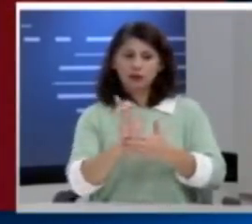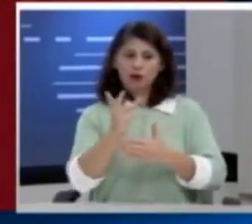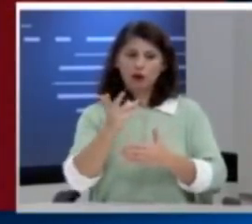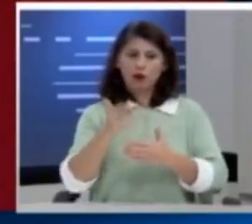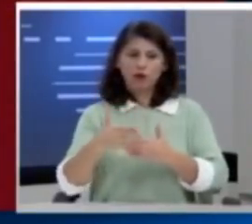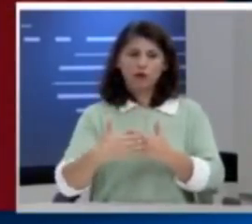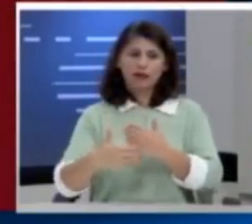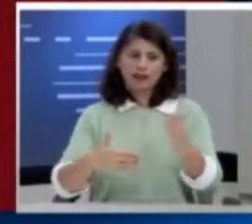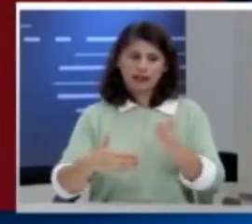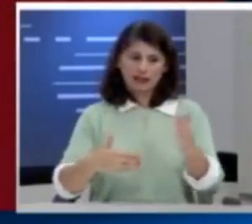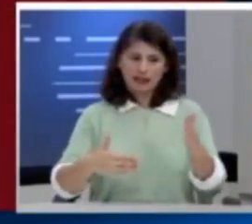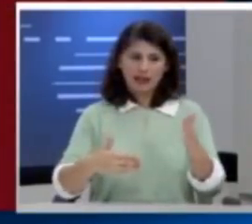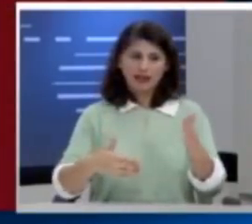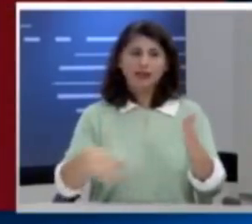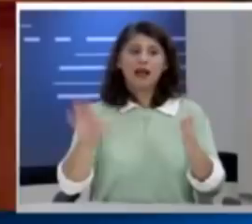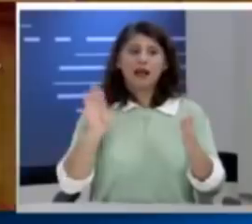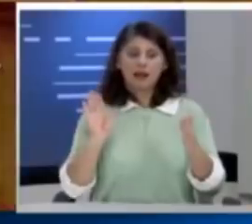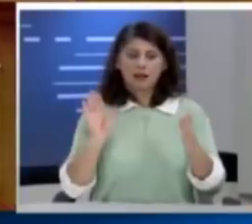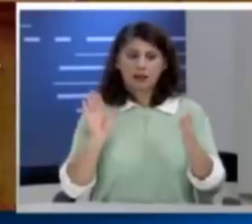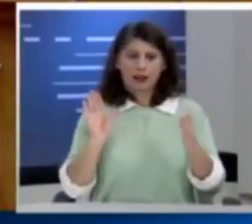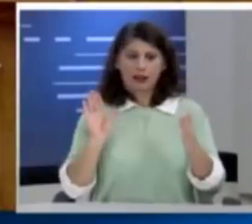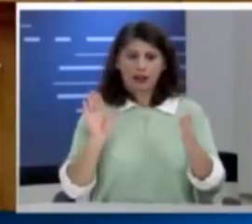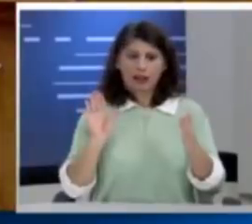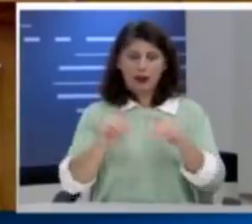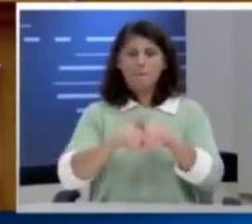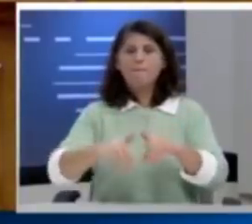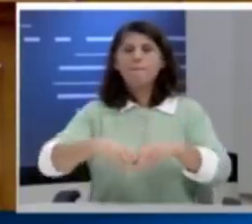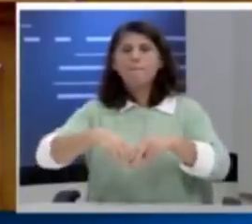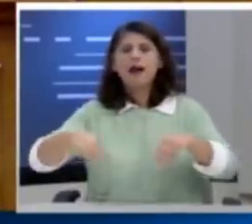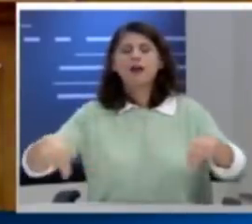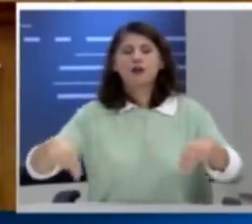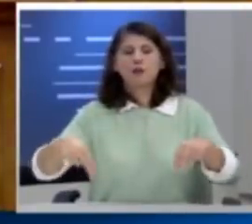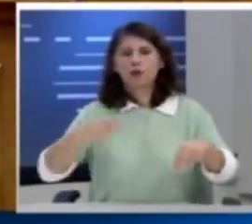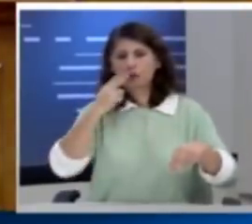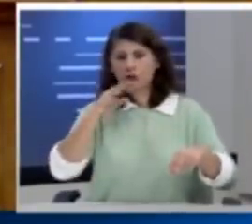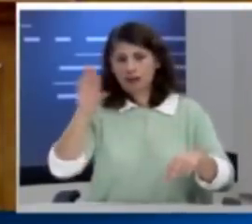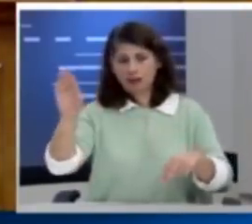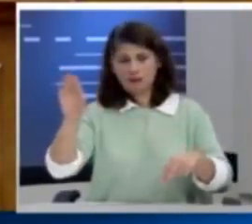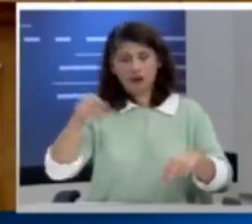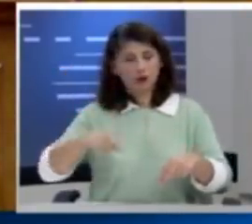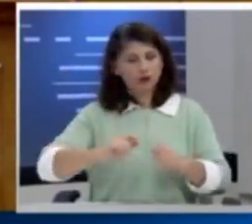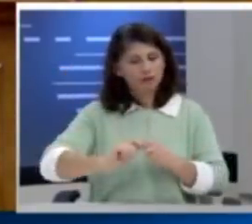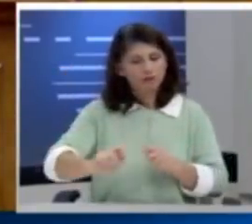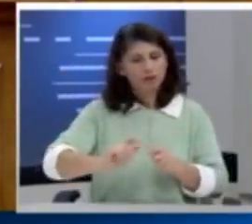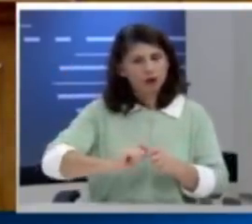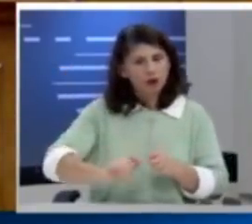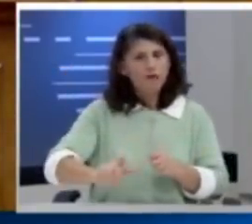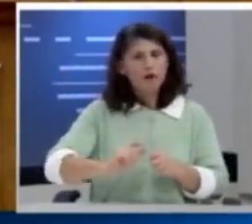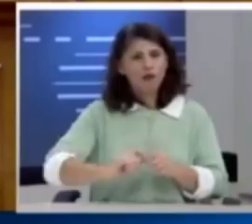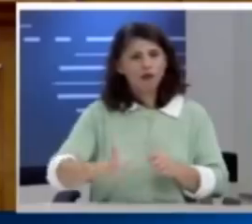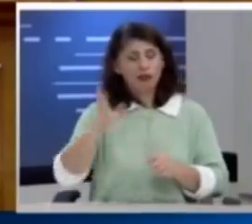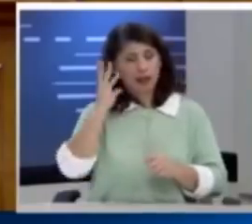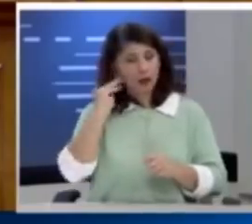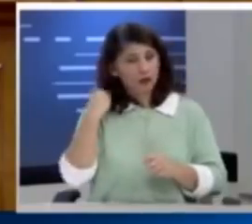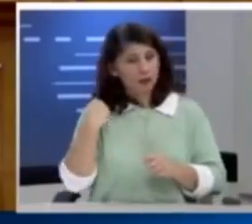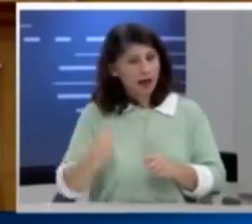της αριστεράς, δεν αποτελούν μέτωπο στο φασισμό. Ίσα-ίσα τον τροφοδοτούν. Και ακούστε